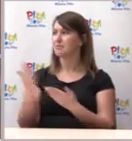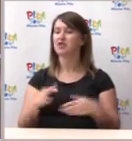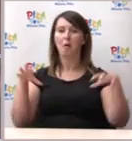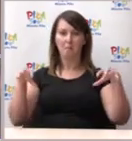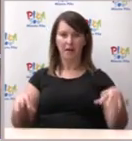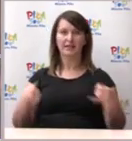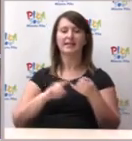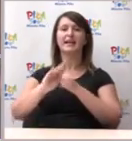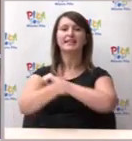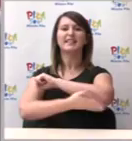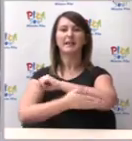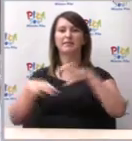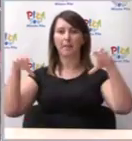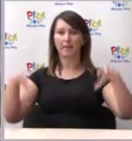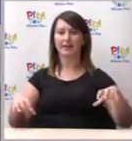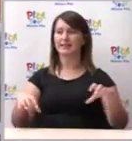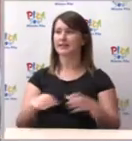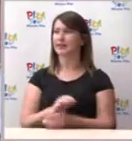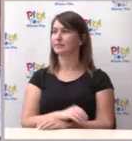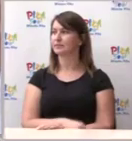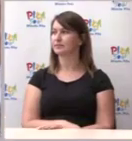Bardzo proszę również pana prezydenta Krzysztofa Szyfra.